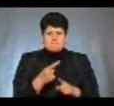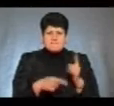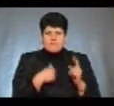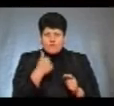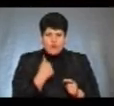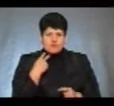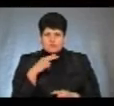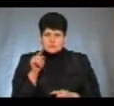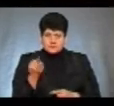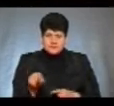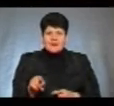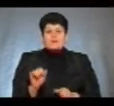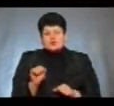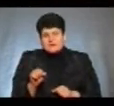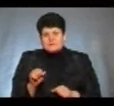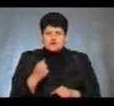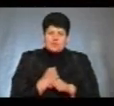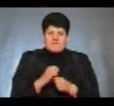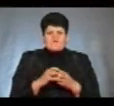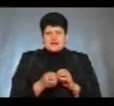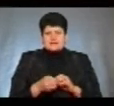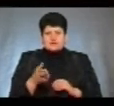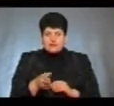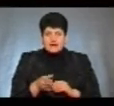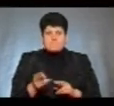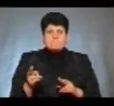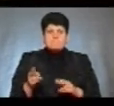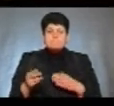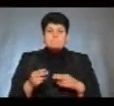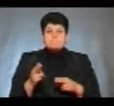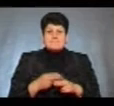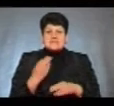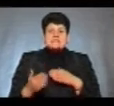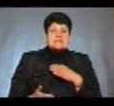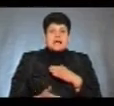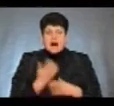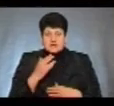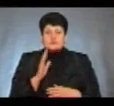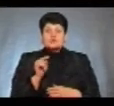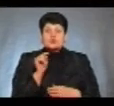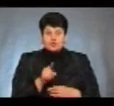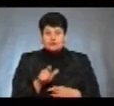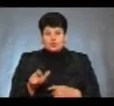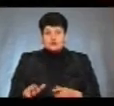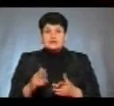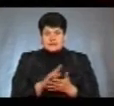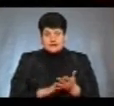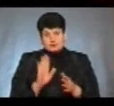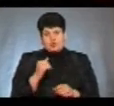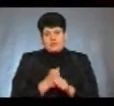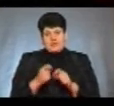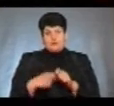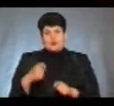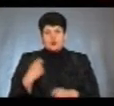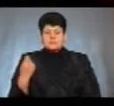за ґратами, можливо, він би зробив би якийсь висновок. Саме безкарність приведе до чого, що такі люди будуть подальшому чинити злочини.